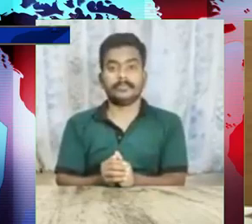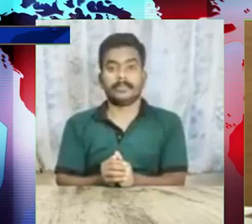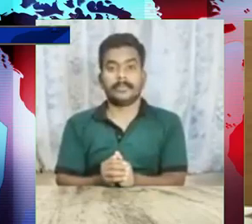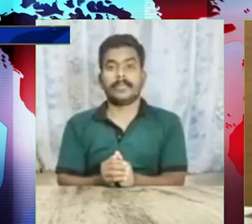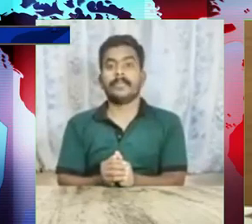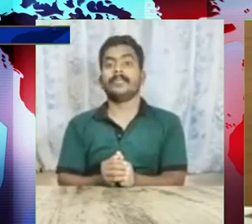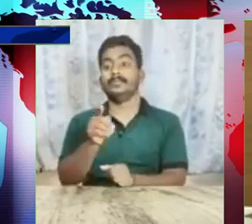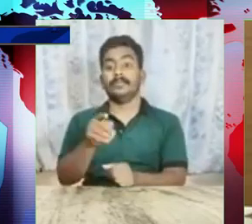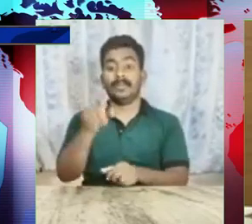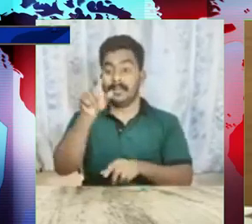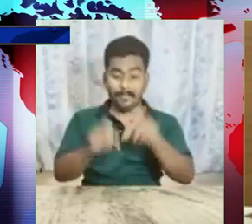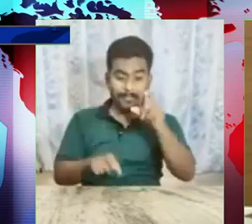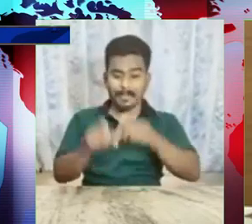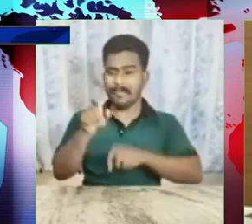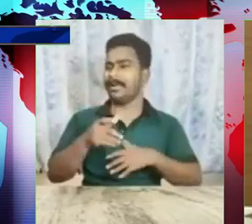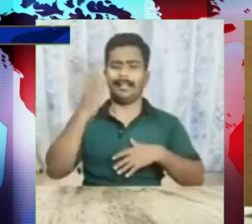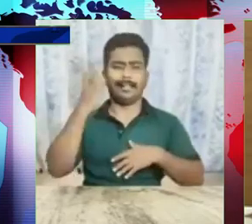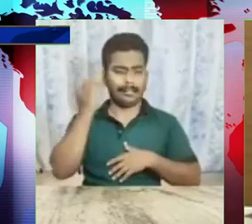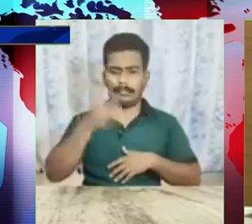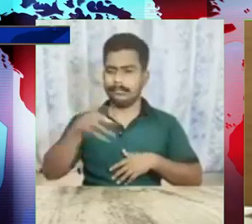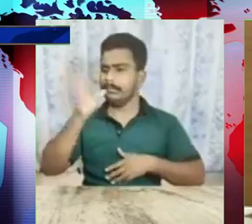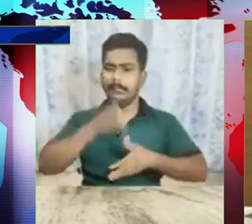ഡാറ്റാ സെന്റർ ജീവനക്കാർ,